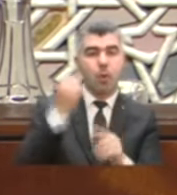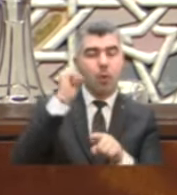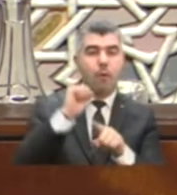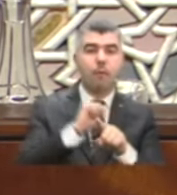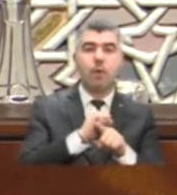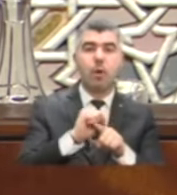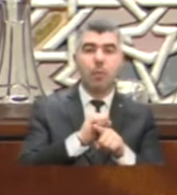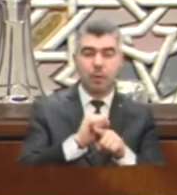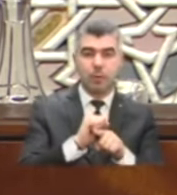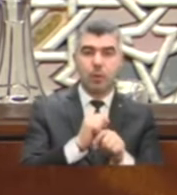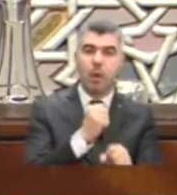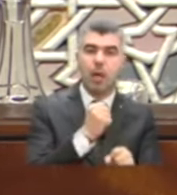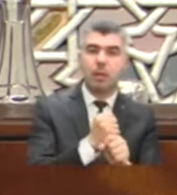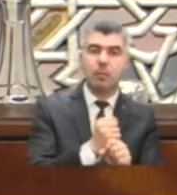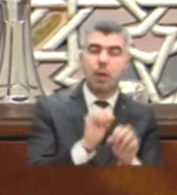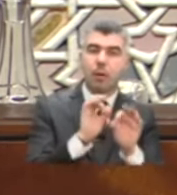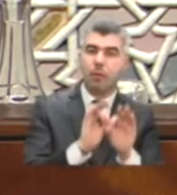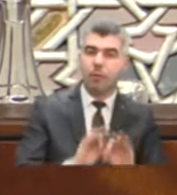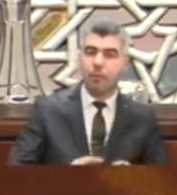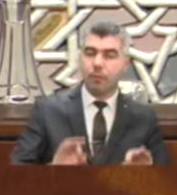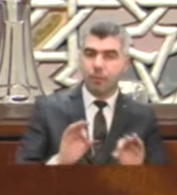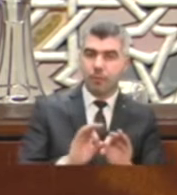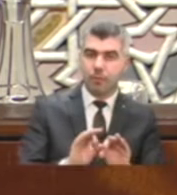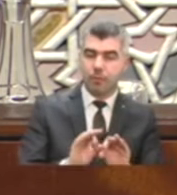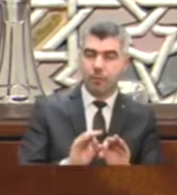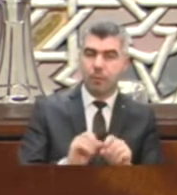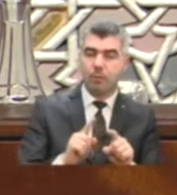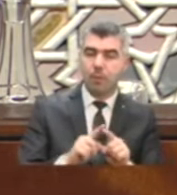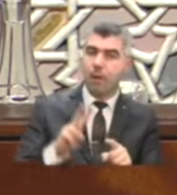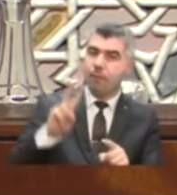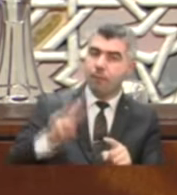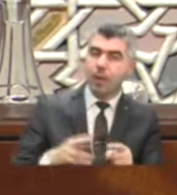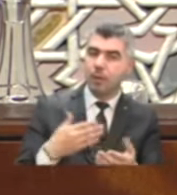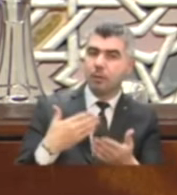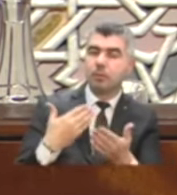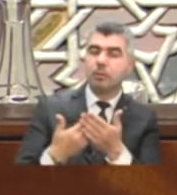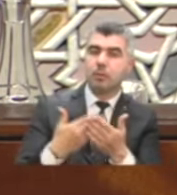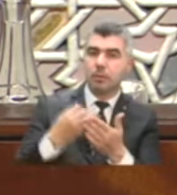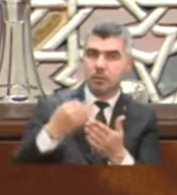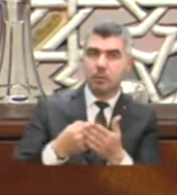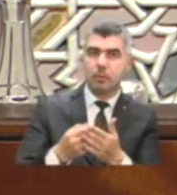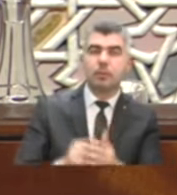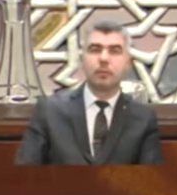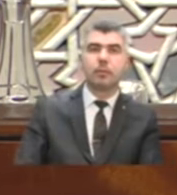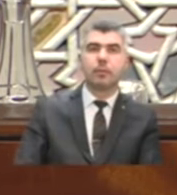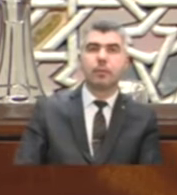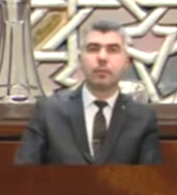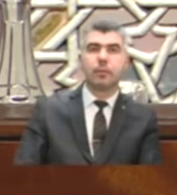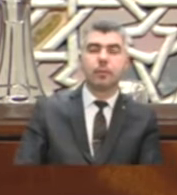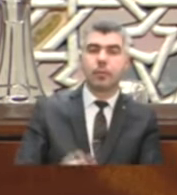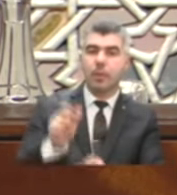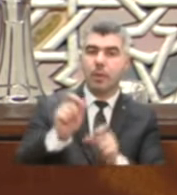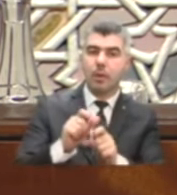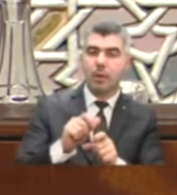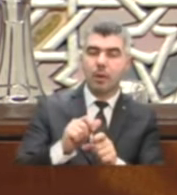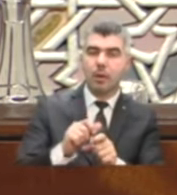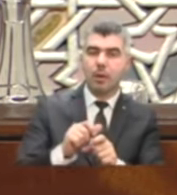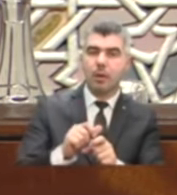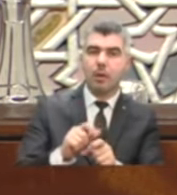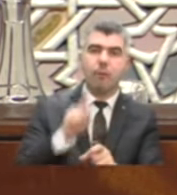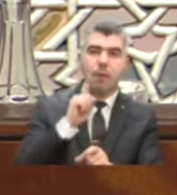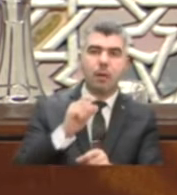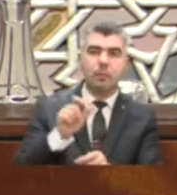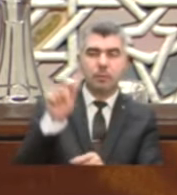ولا كفاءة ولا عمل والذي يبحث عن فرصة حقيقية؟ للسيدة النائبة المحترمة نبيلة منيب. تفضلي السيدة